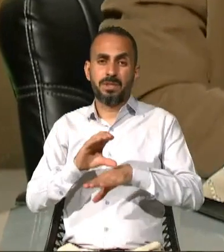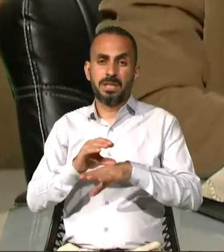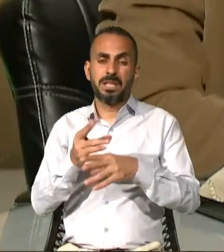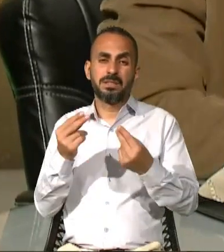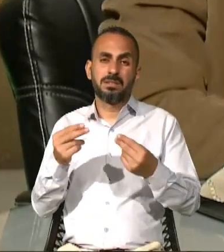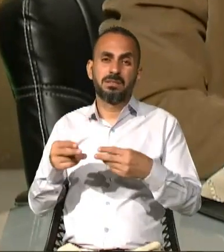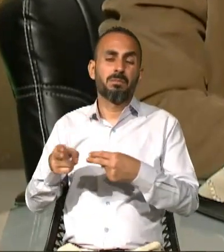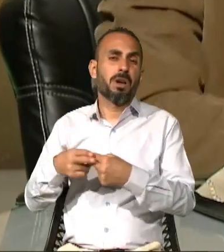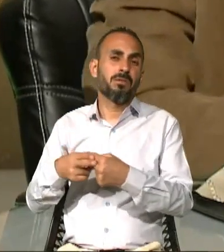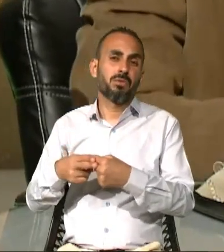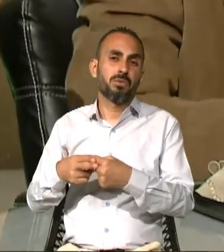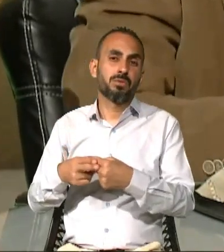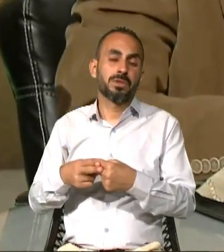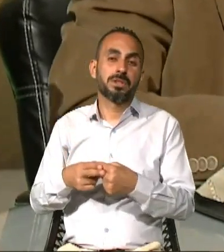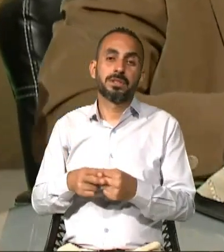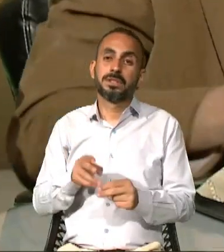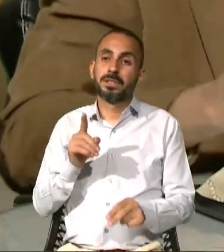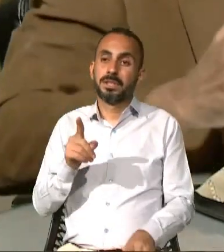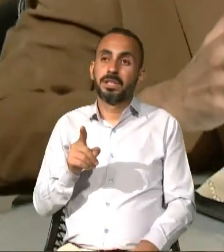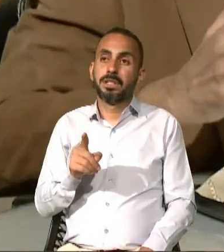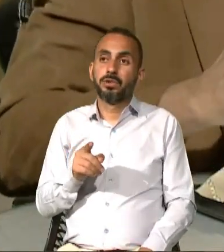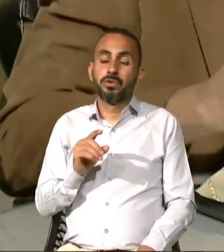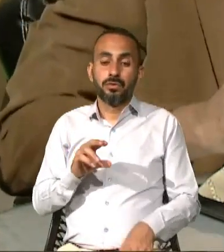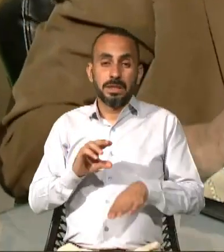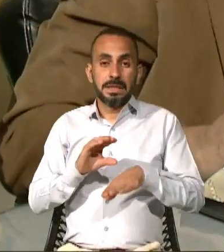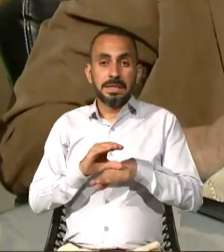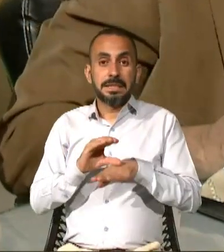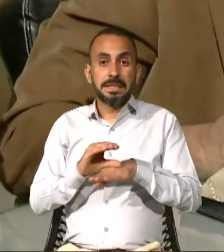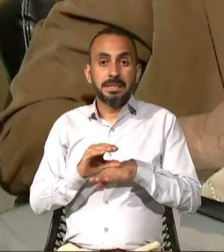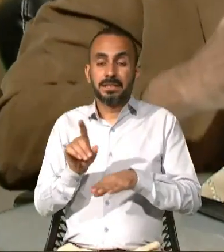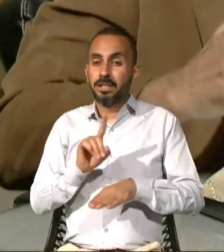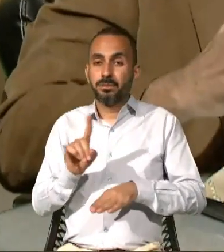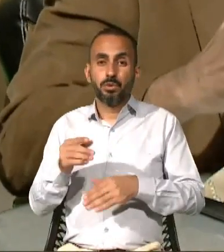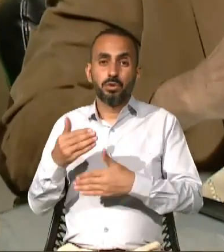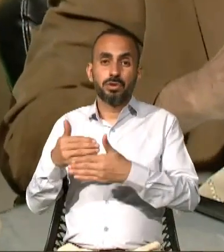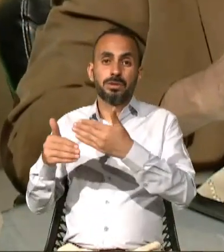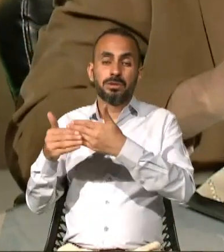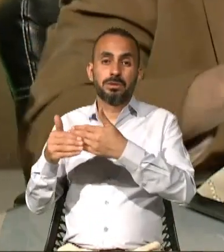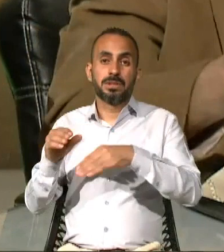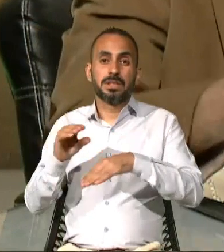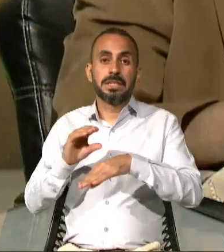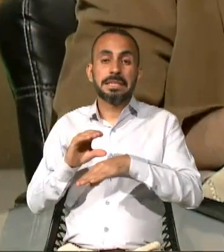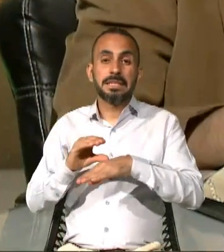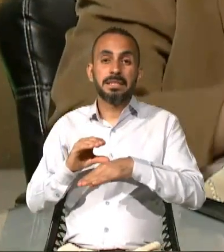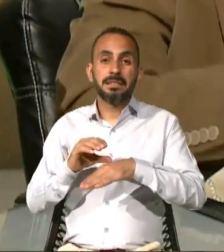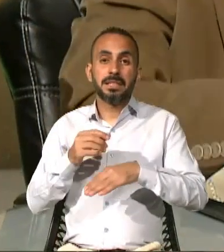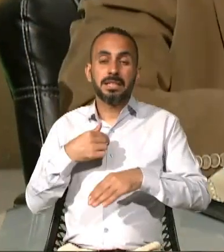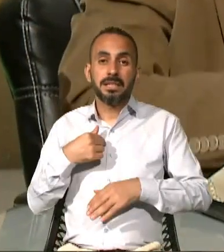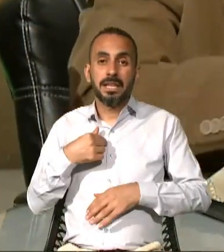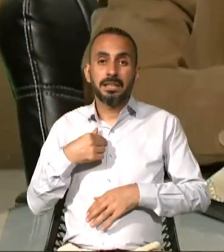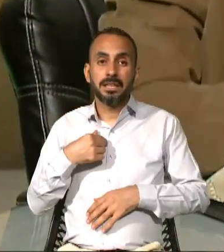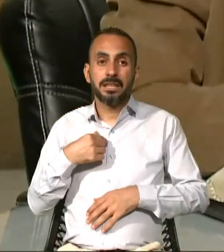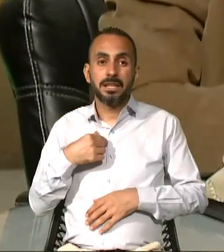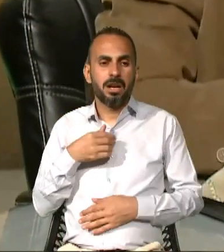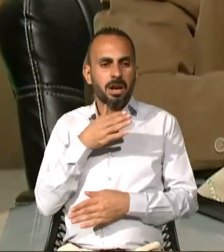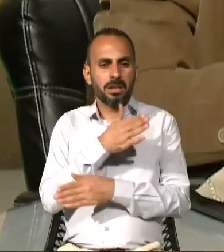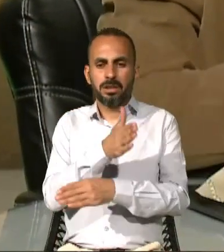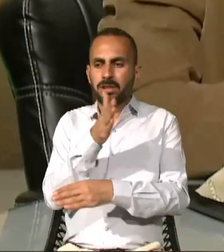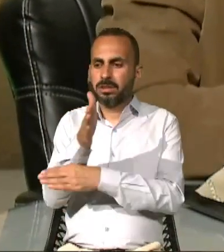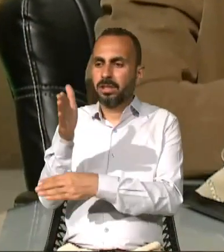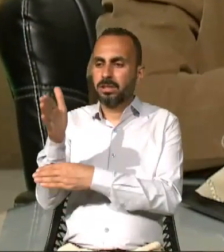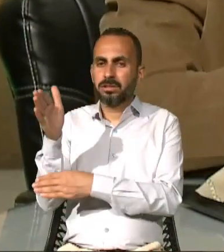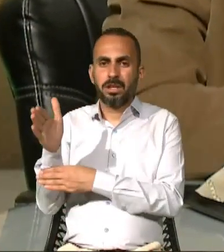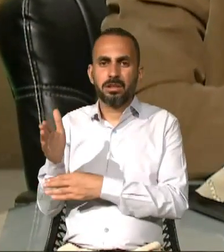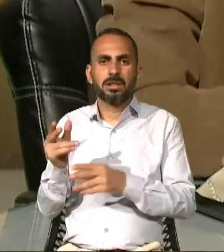اتحبستش ولا منبر. الكنيسة قوية اني اقدر اخد منبري. واتحرك بيه في كل مكان في تليفون في ميديا